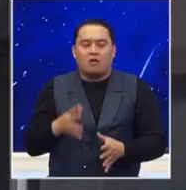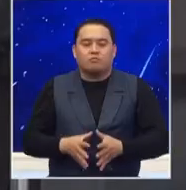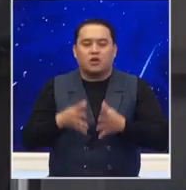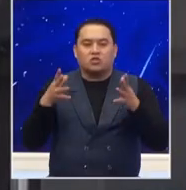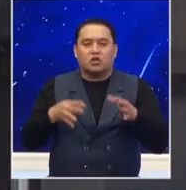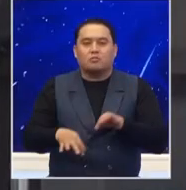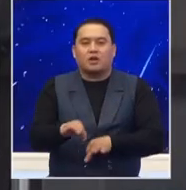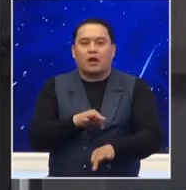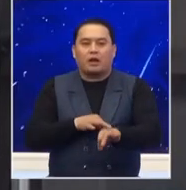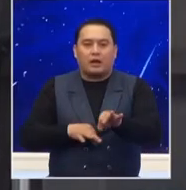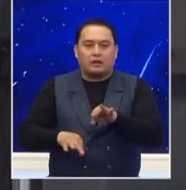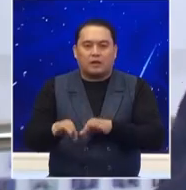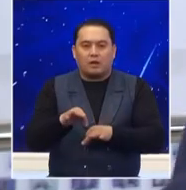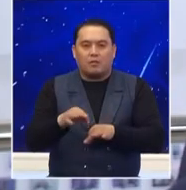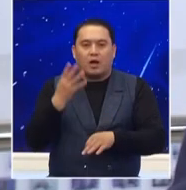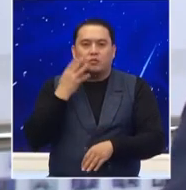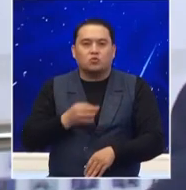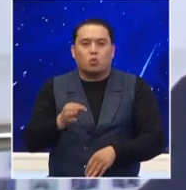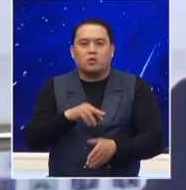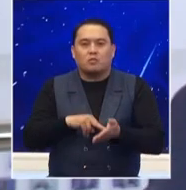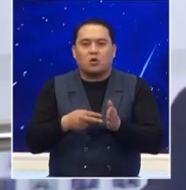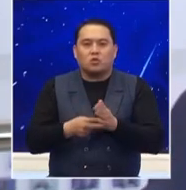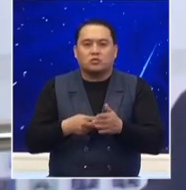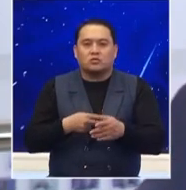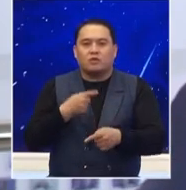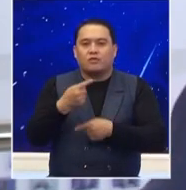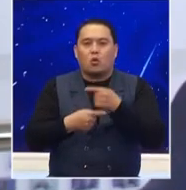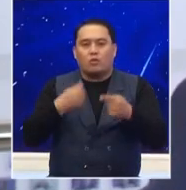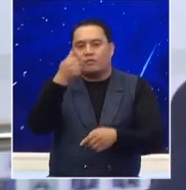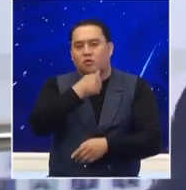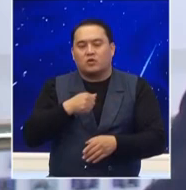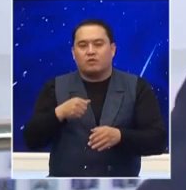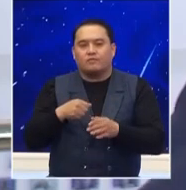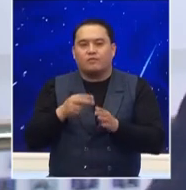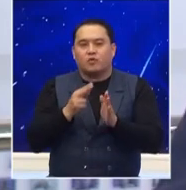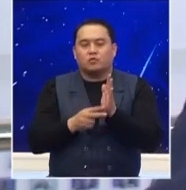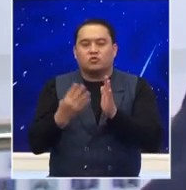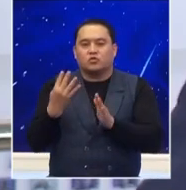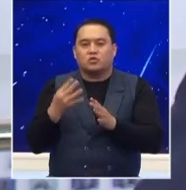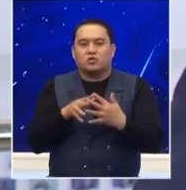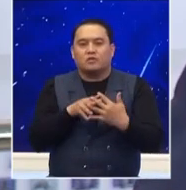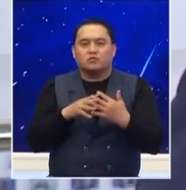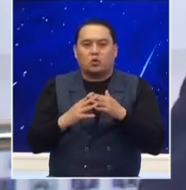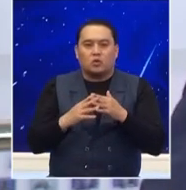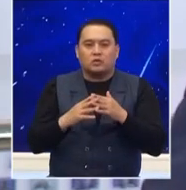проекта. Это по Алматинской области планируется до конца этого года охватить 84 населенных пункта.